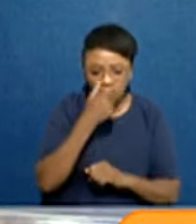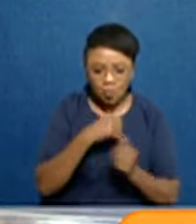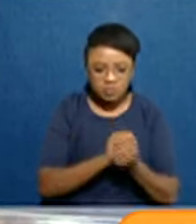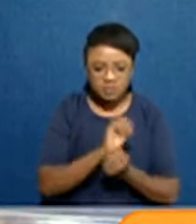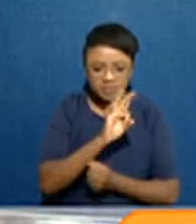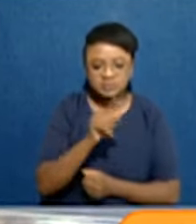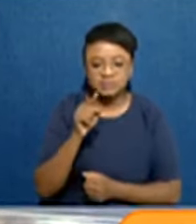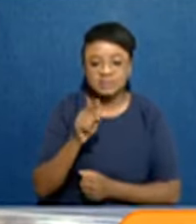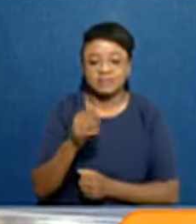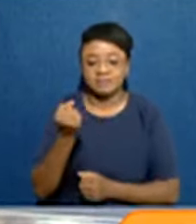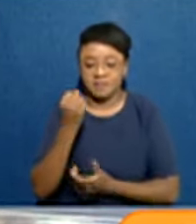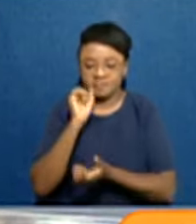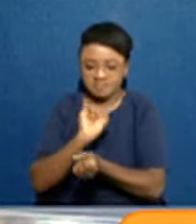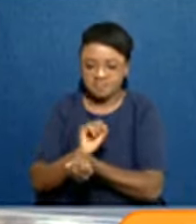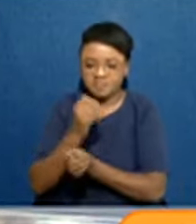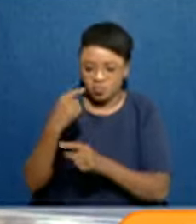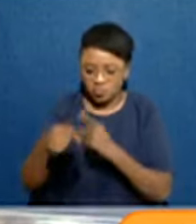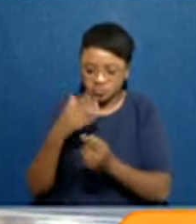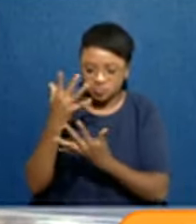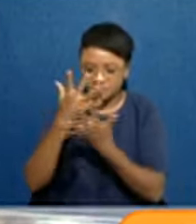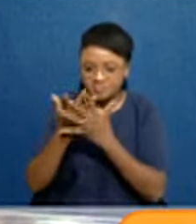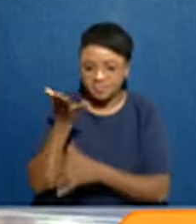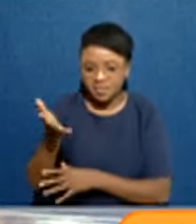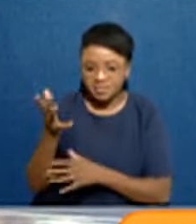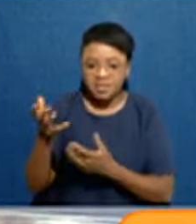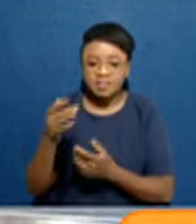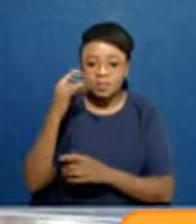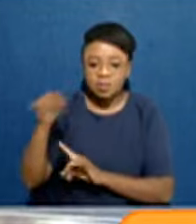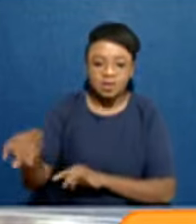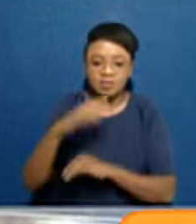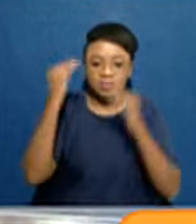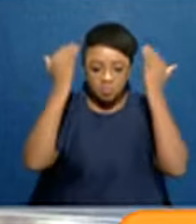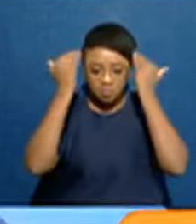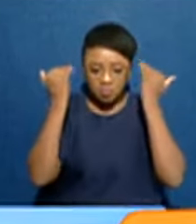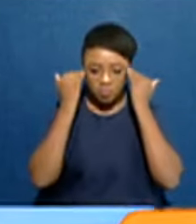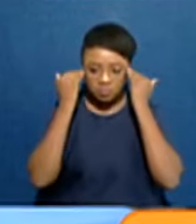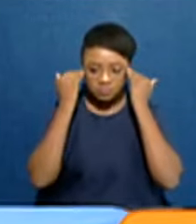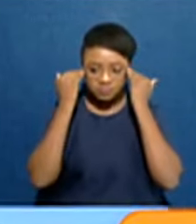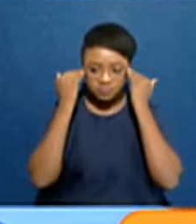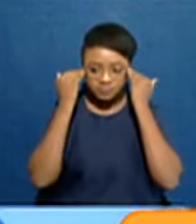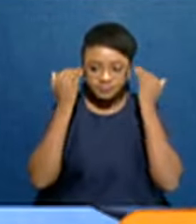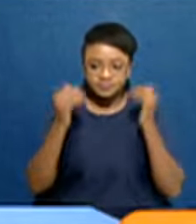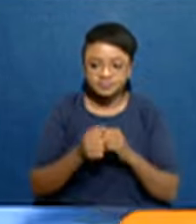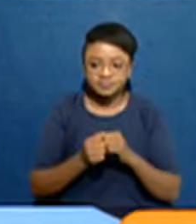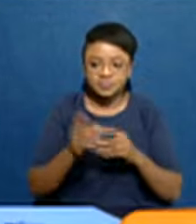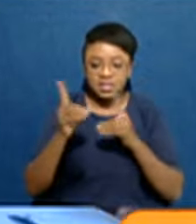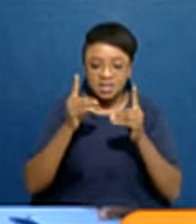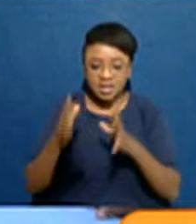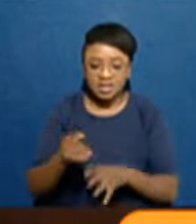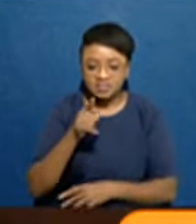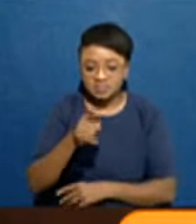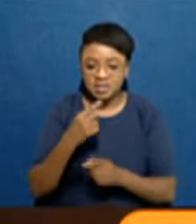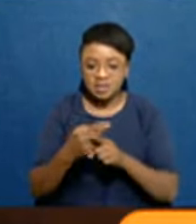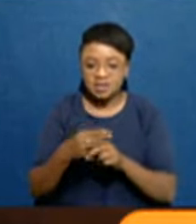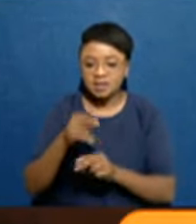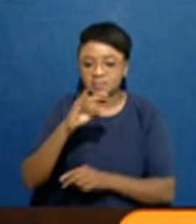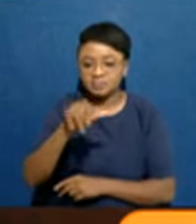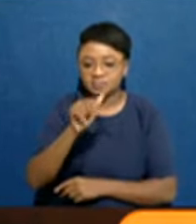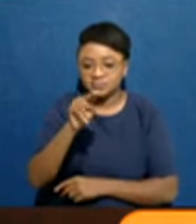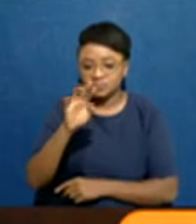watasalia korokoroni kwa siku moja zaidi baada ya kufikishwa katika mahakama ya Makadara. Mkurugenzi wa shule hiyo Jane Waithera Kimani,